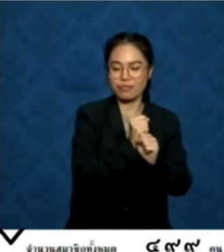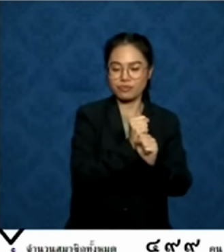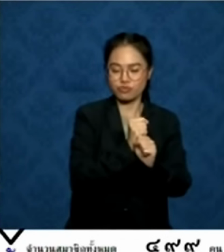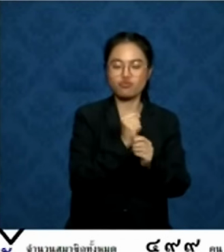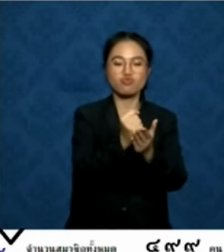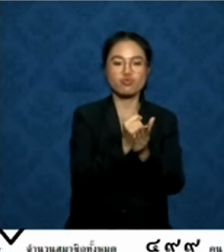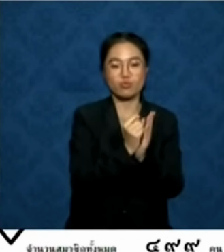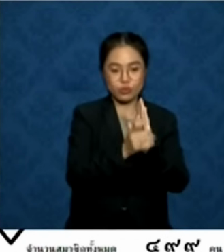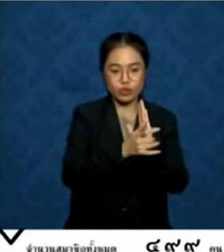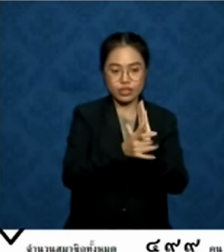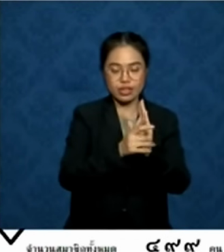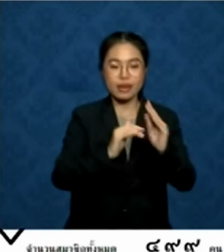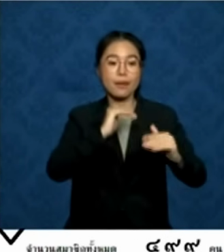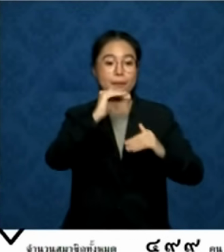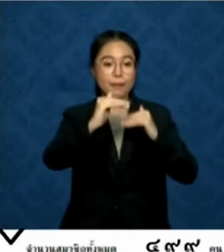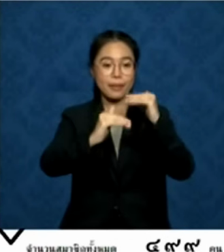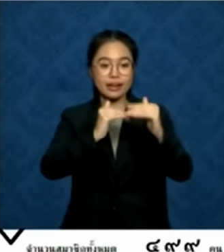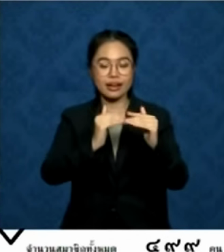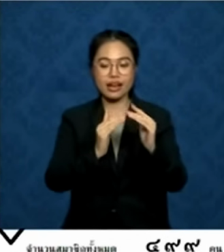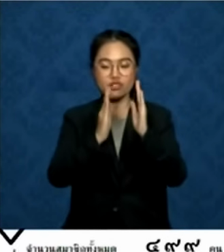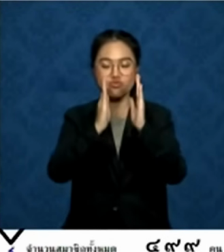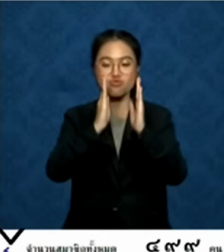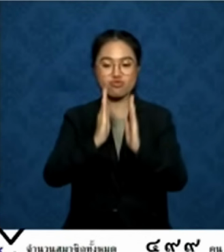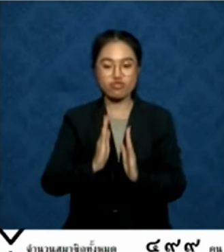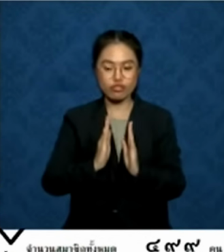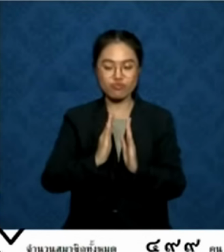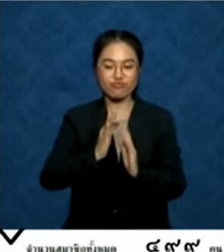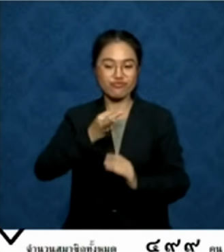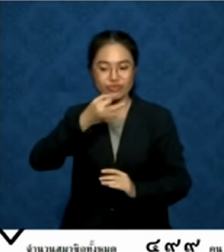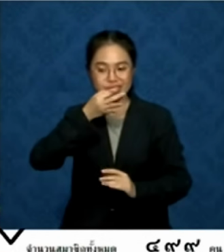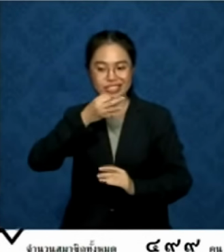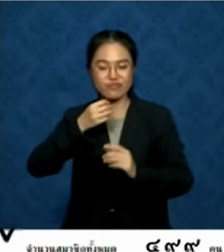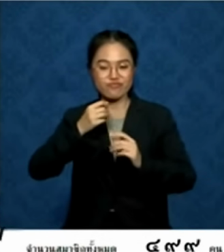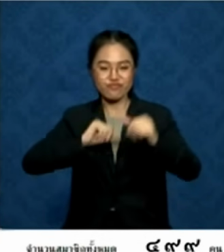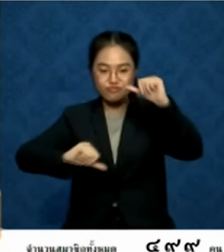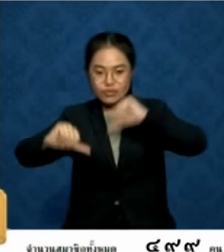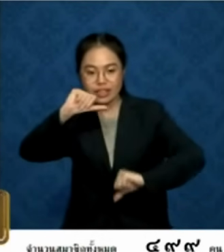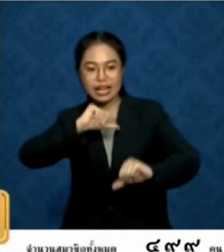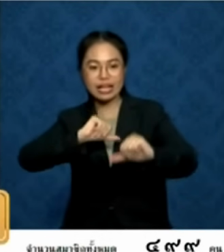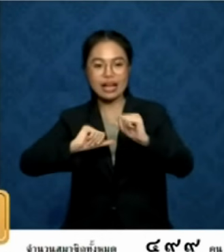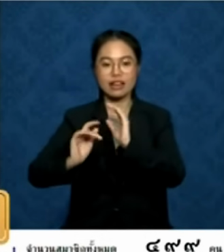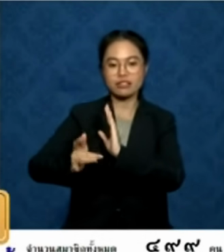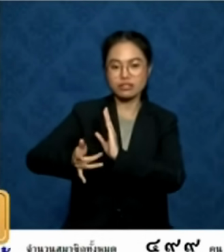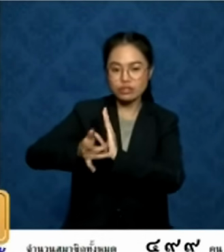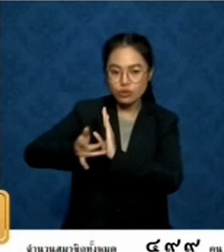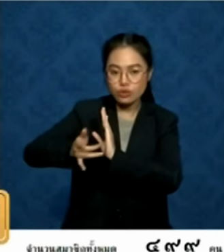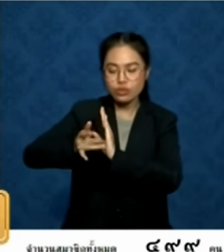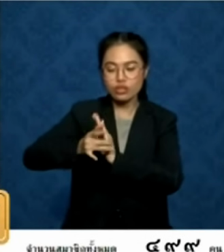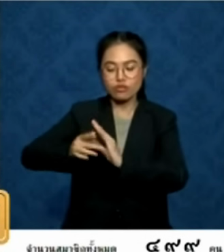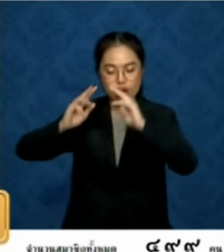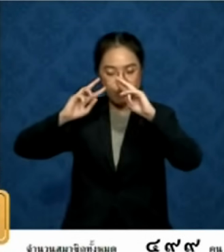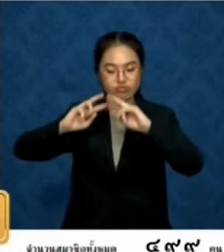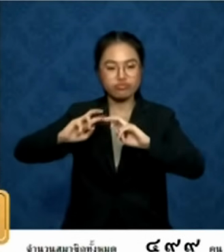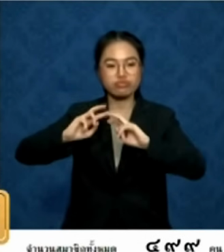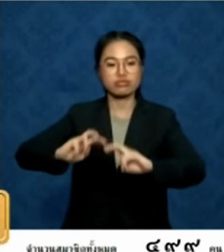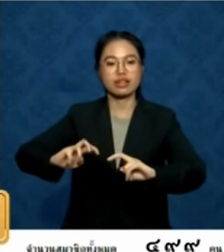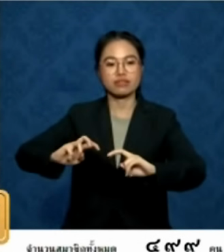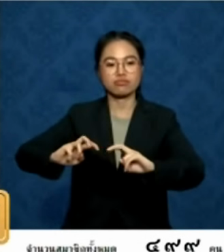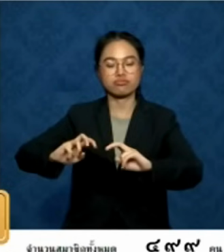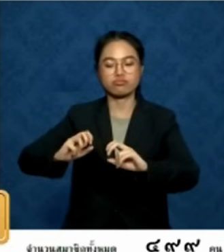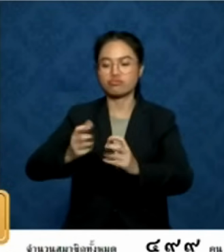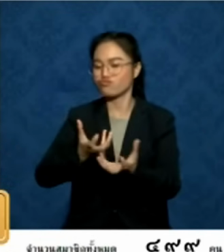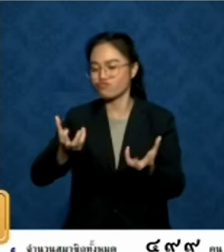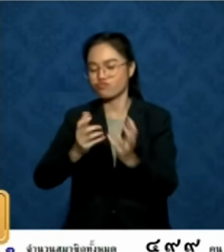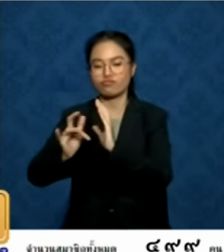พัฒนากำลังคนด้านวิทยาศาสตร์เทคโนโลยีและการวิจัยนวัตกรรม